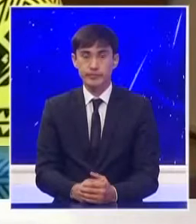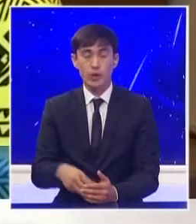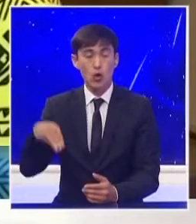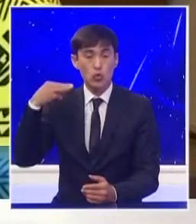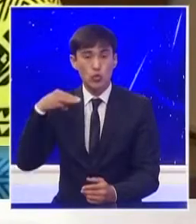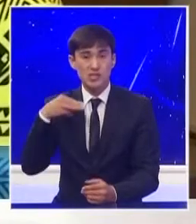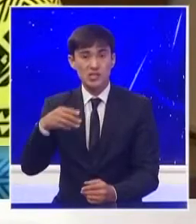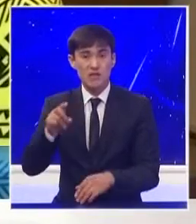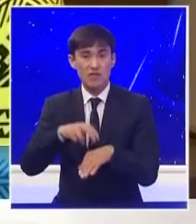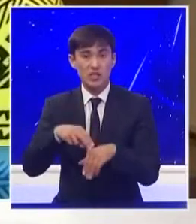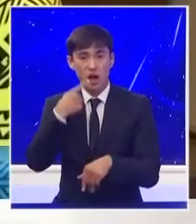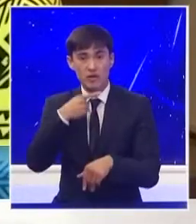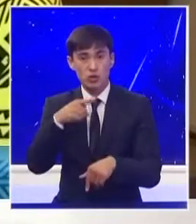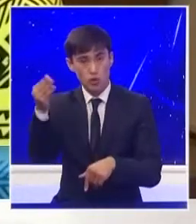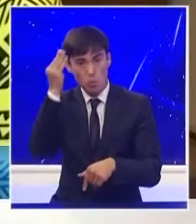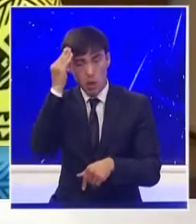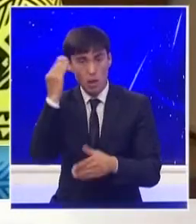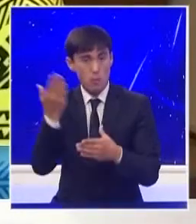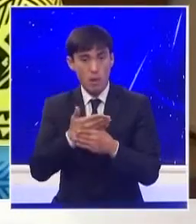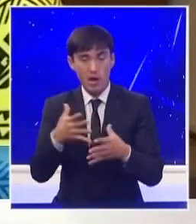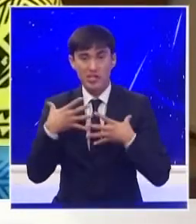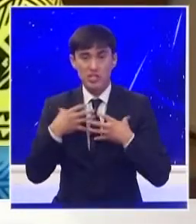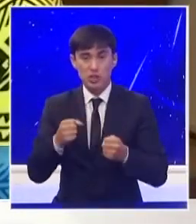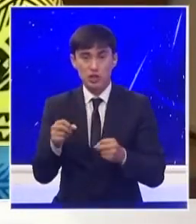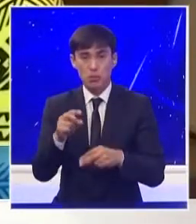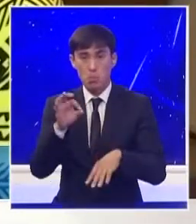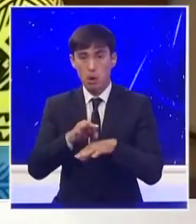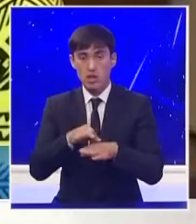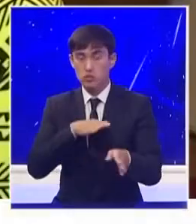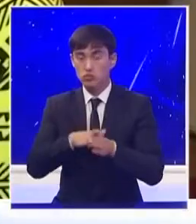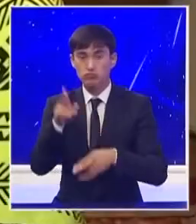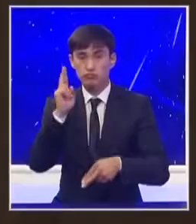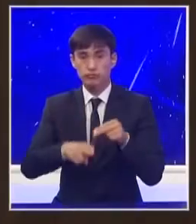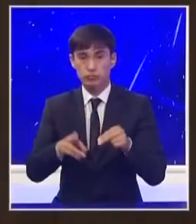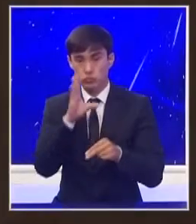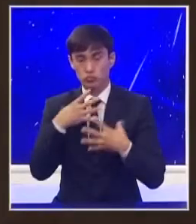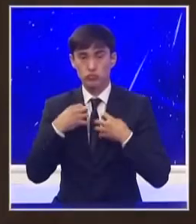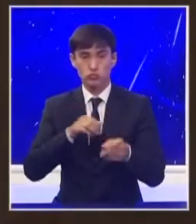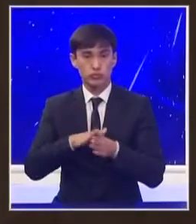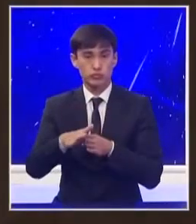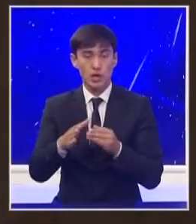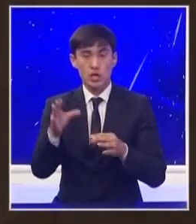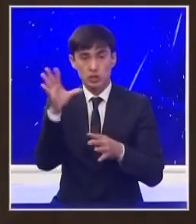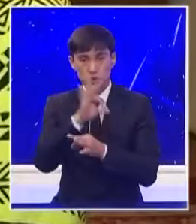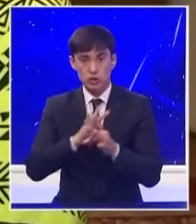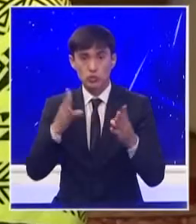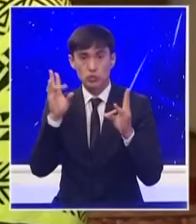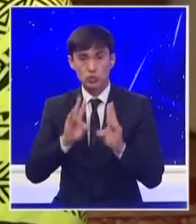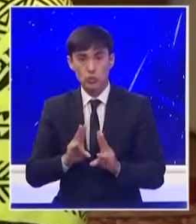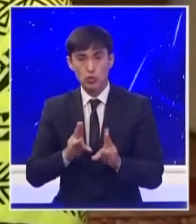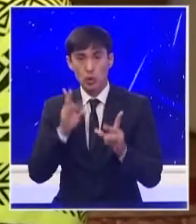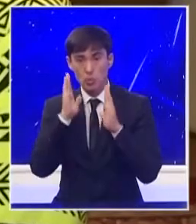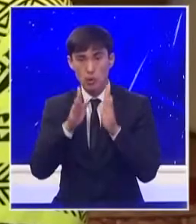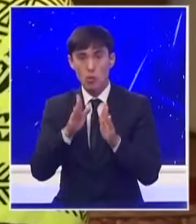Турецкие врачи утверждают, что их методы помогают излечить болезнь практически до конца. Сейчас моя дочь день и ночь выходит в прямой эфир